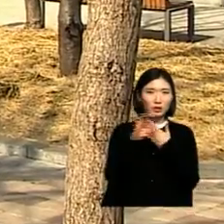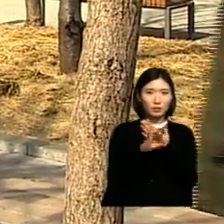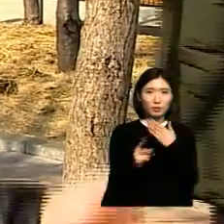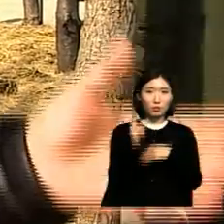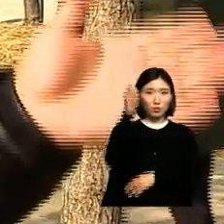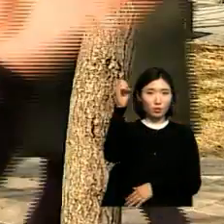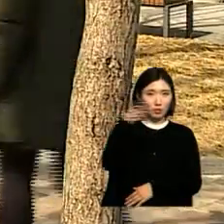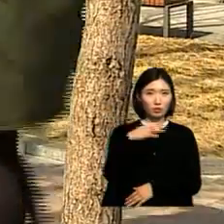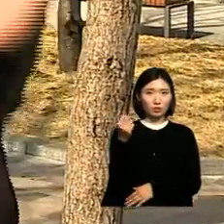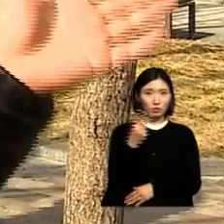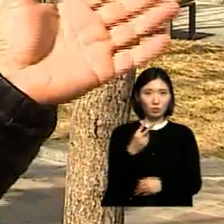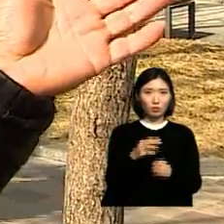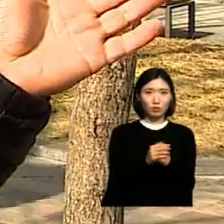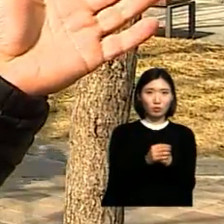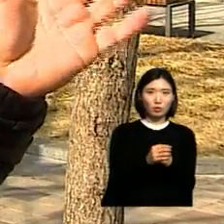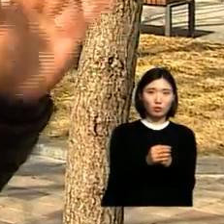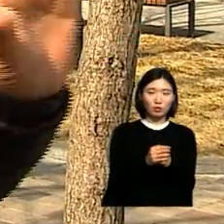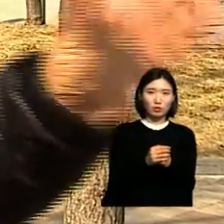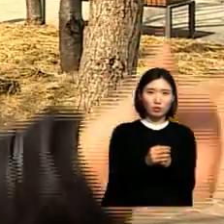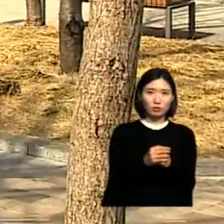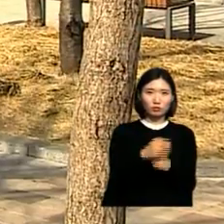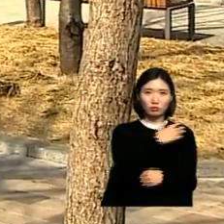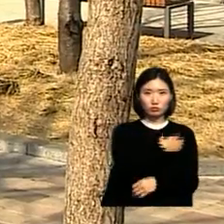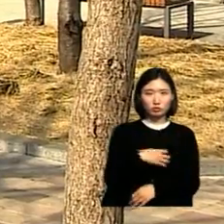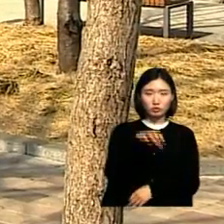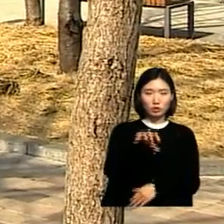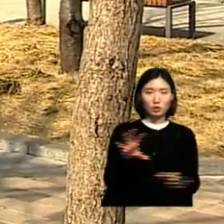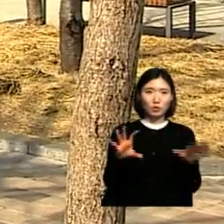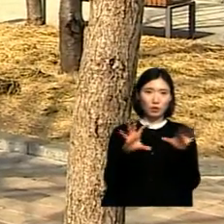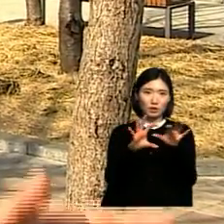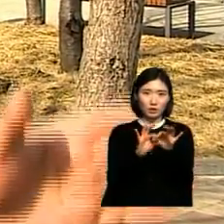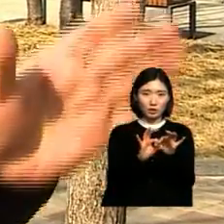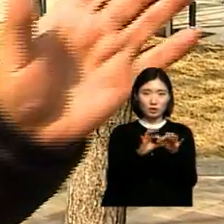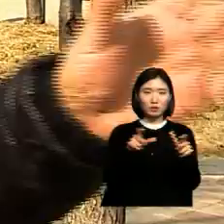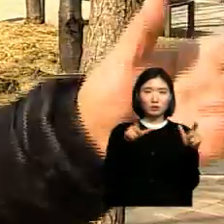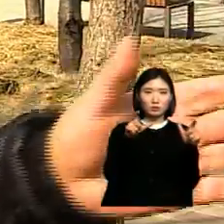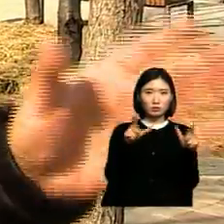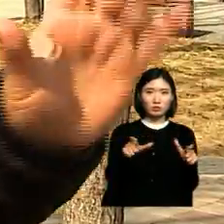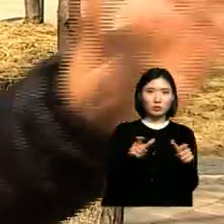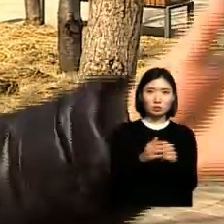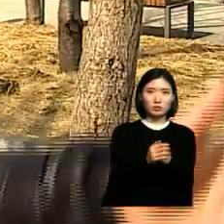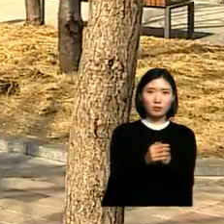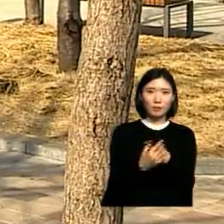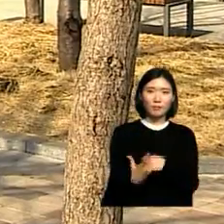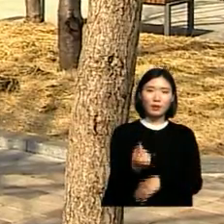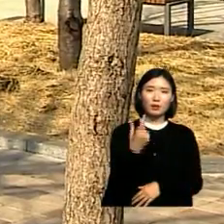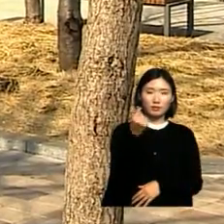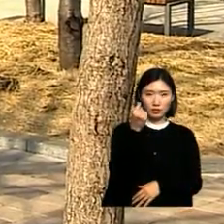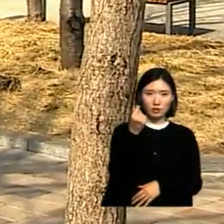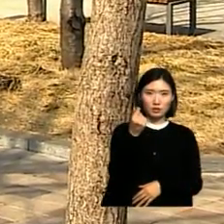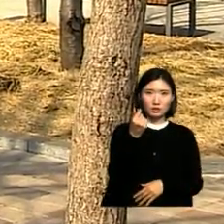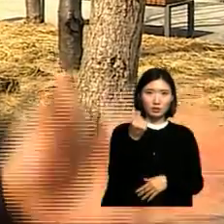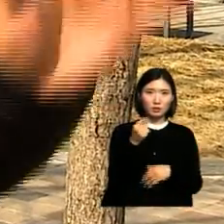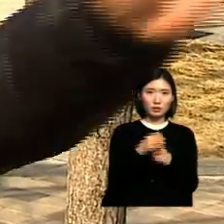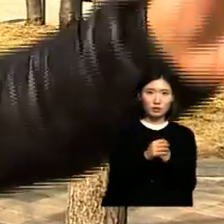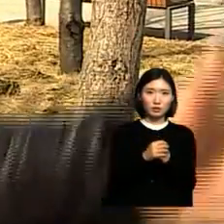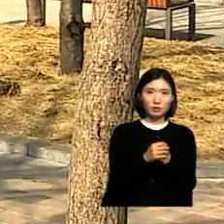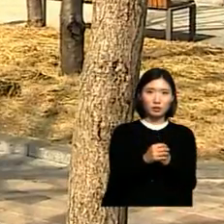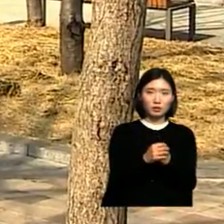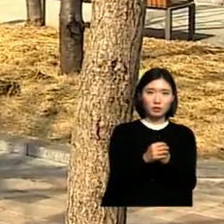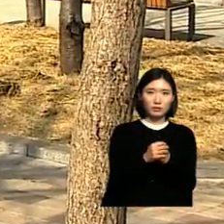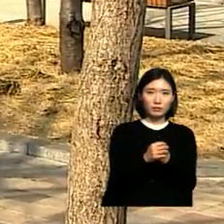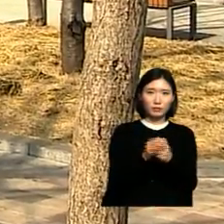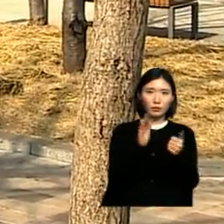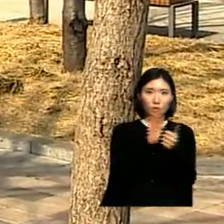고양시라든지 동구청이라든지 이런 관계 당국에서 어떤 뭐 행정권이나 이런 걸 빨리 발동시켜가고 좀 그렇게